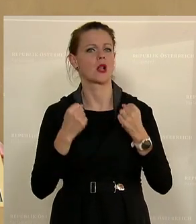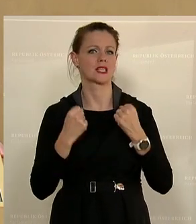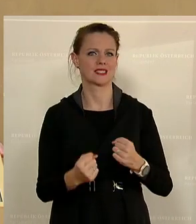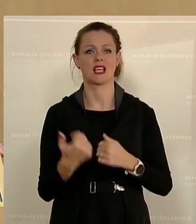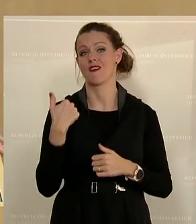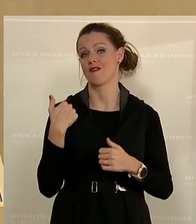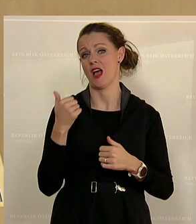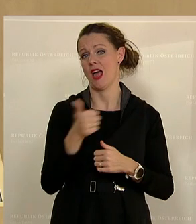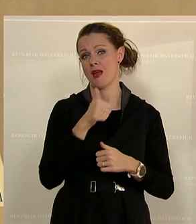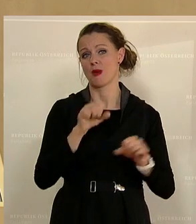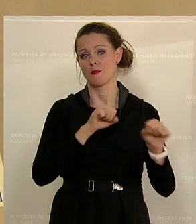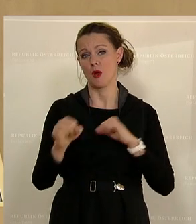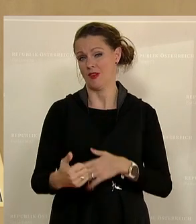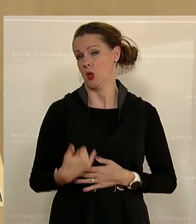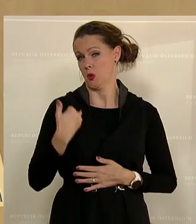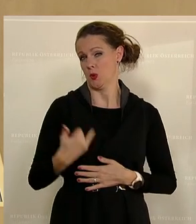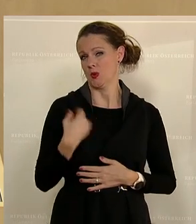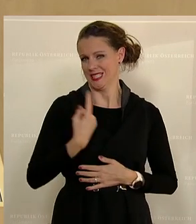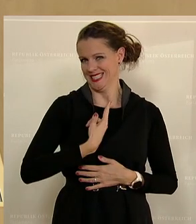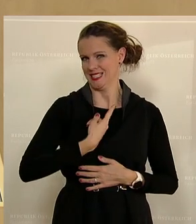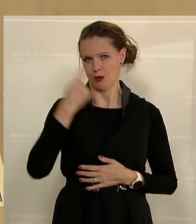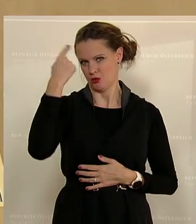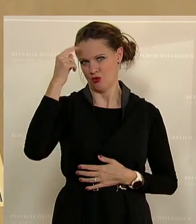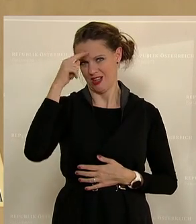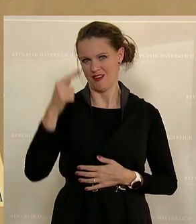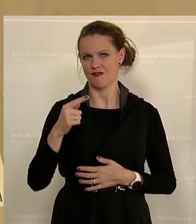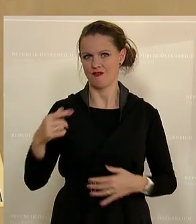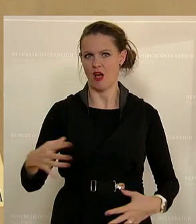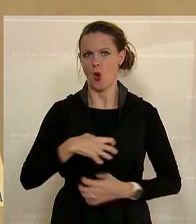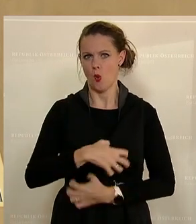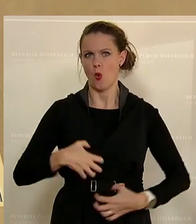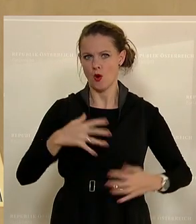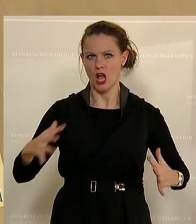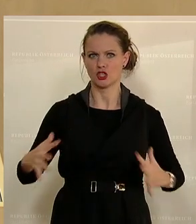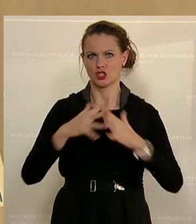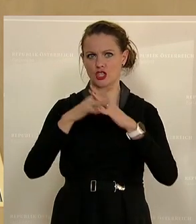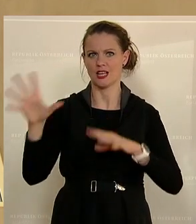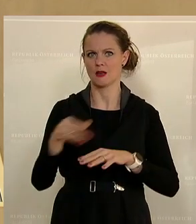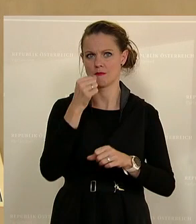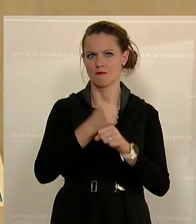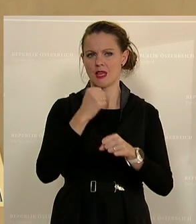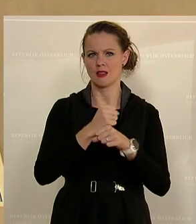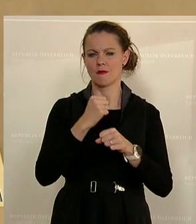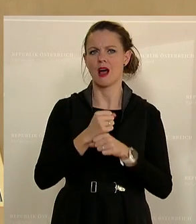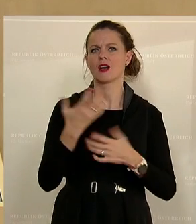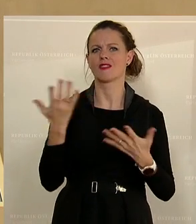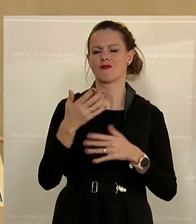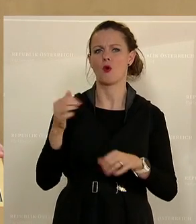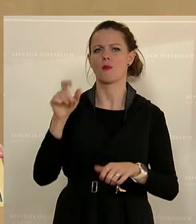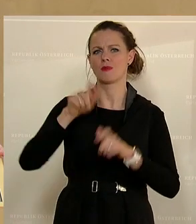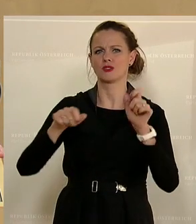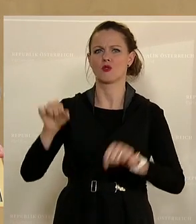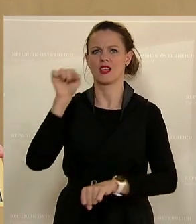einmal die Gelegenheit, in jungen Jahren noch als Student an einem Hungerstreik teilzunehmen für Gefangene in der Sowjetunion. Und es